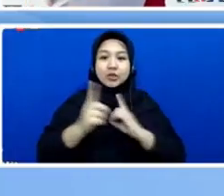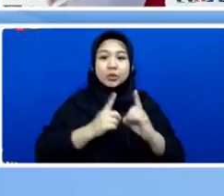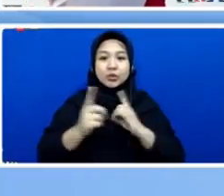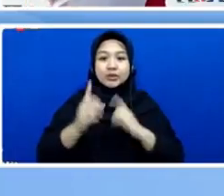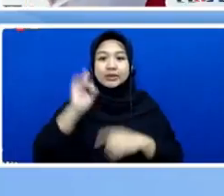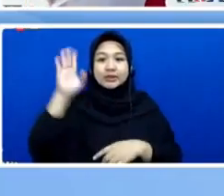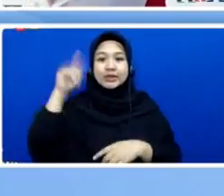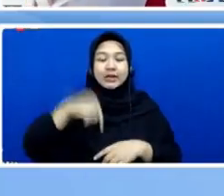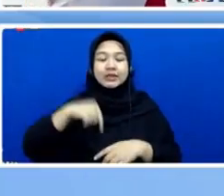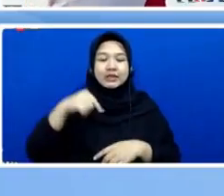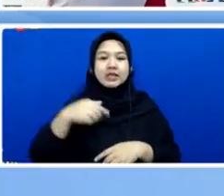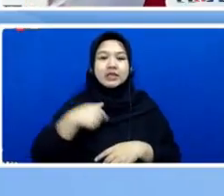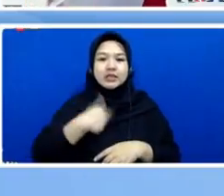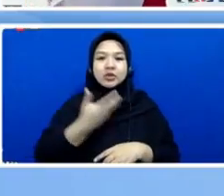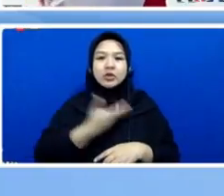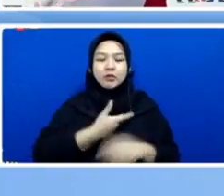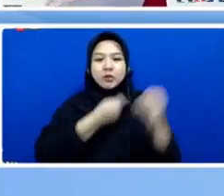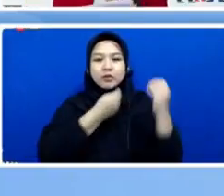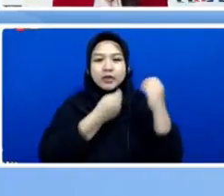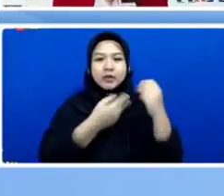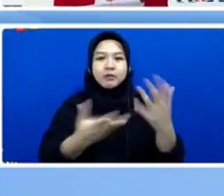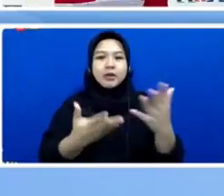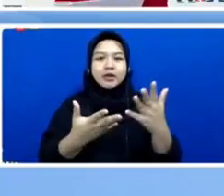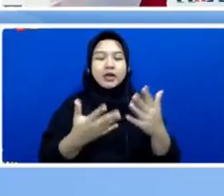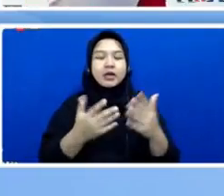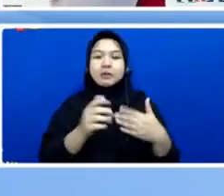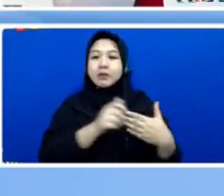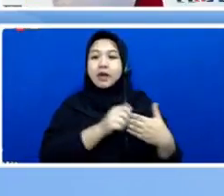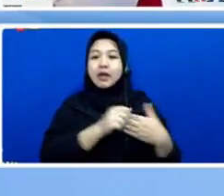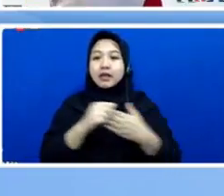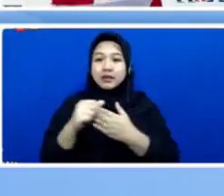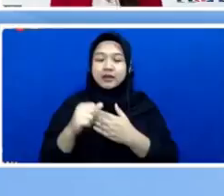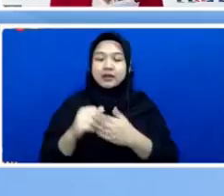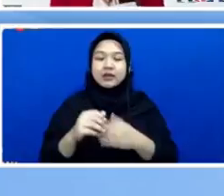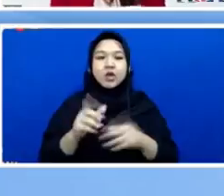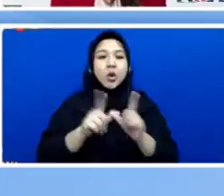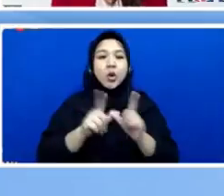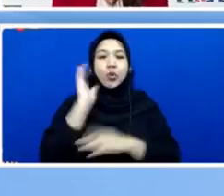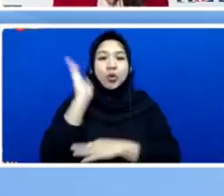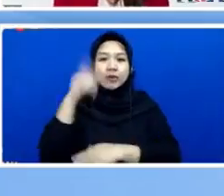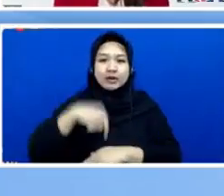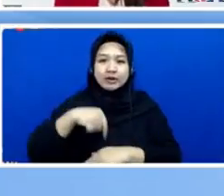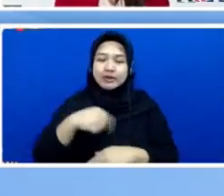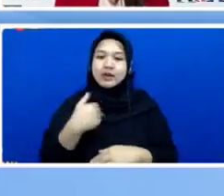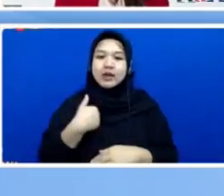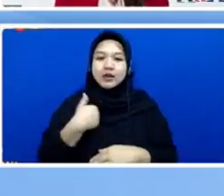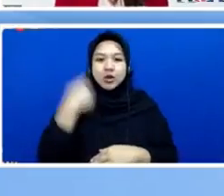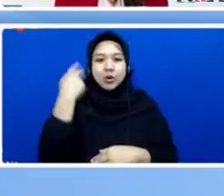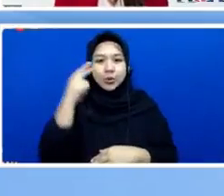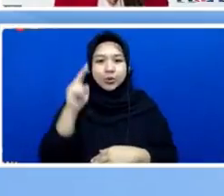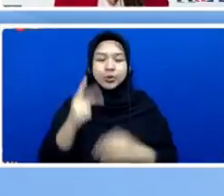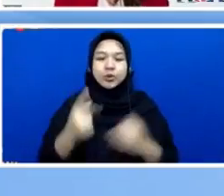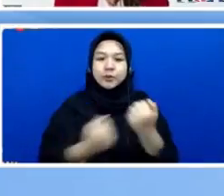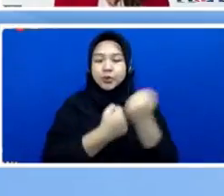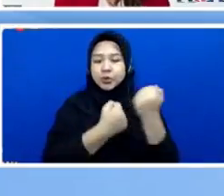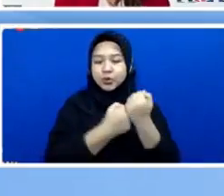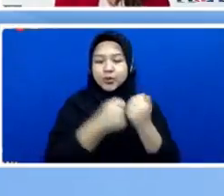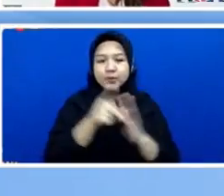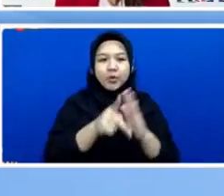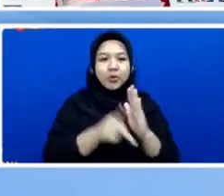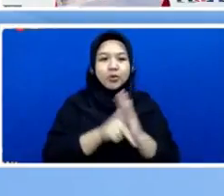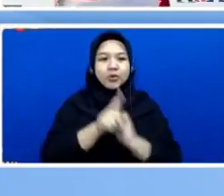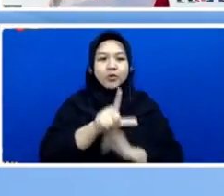hari ini, izinkan saya juga menyampaikan sedikit pengantar bahwa webinar ini diadakan dalam rangka untuk mendukung program Lead